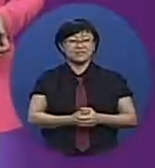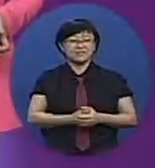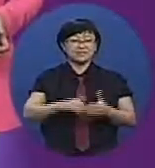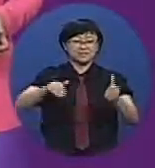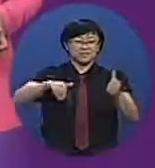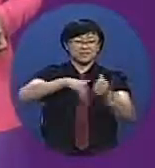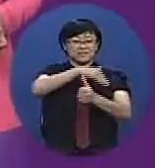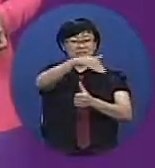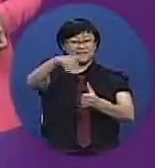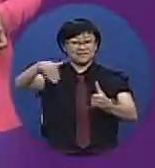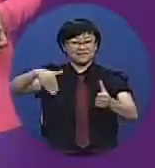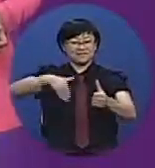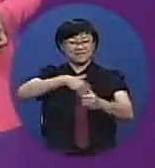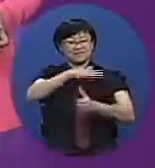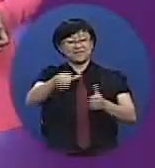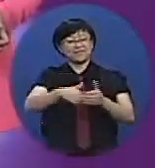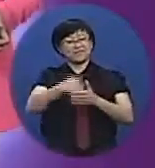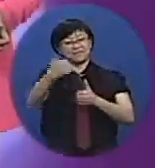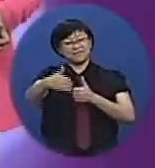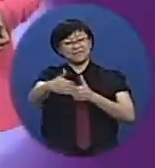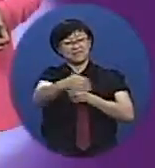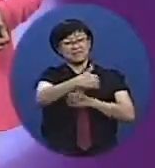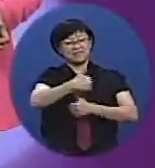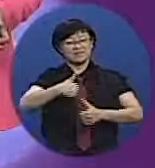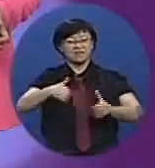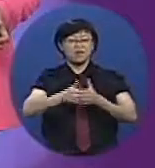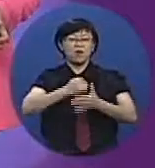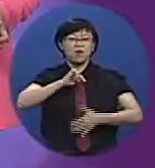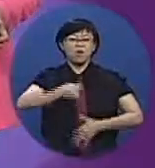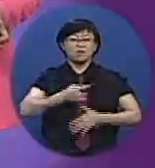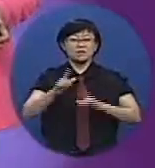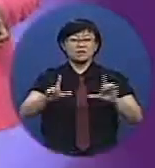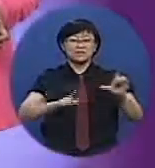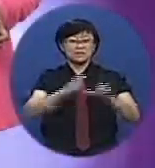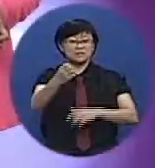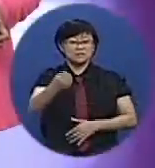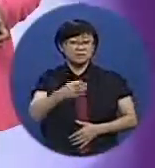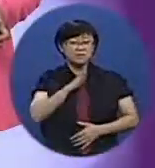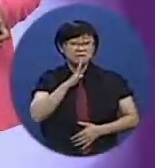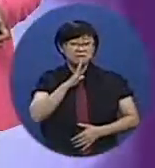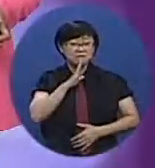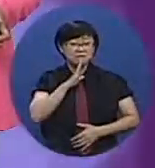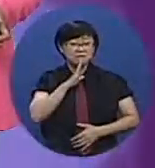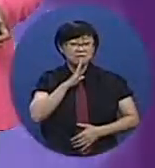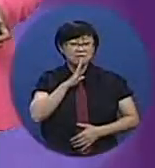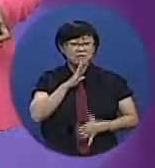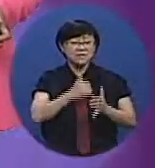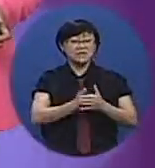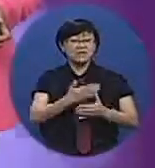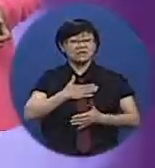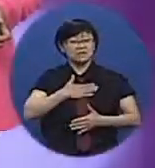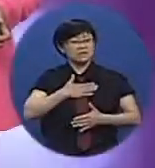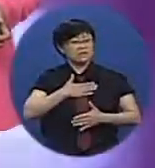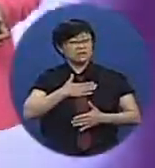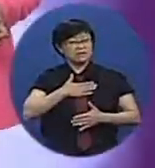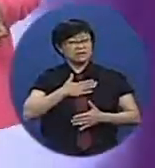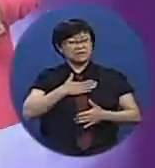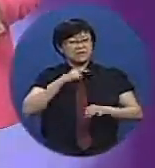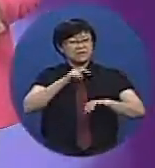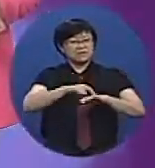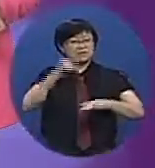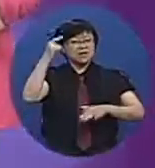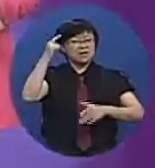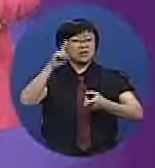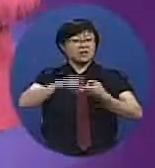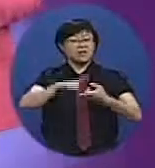주위에서 네. 다 친구 하나 중요하지 왜 혼자 그래서 안 오 이래도 그렇죠. 근데 그게 그 마음과 뜻대로 잘 안 되대요.